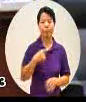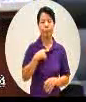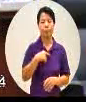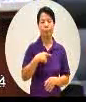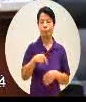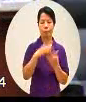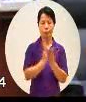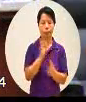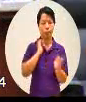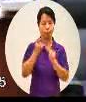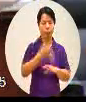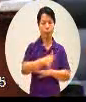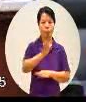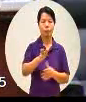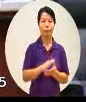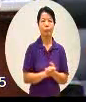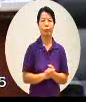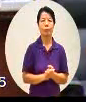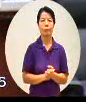边去玩过啊，哈。